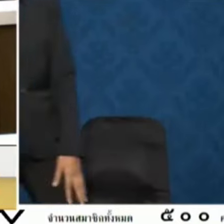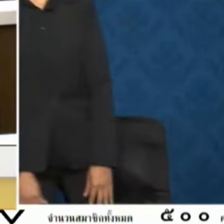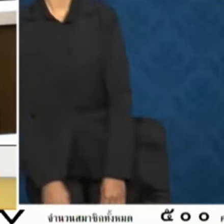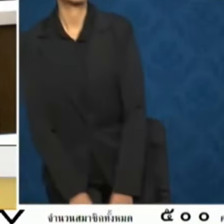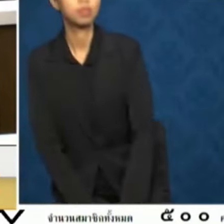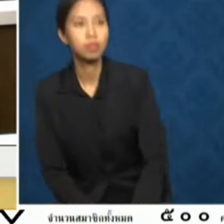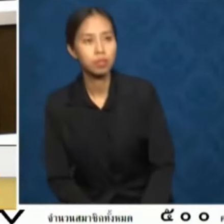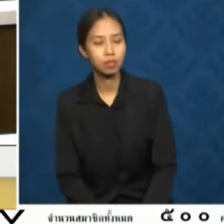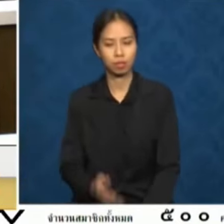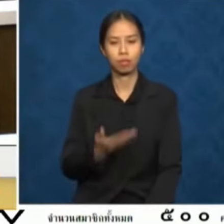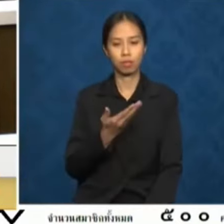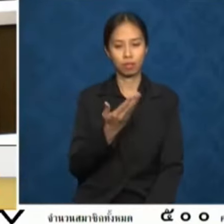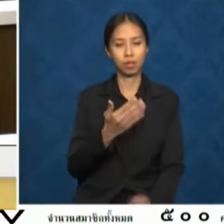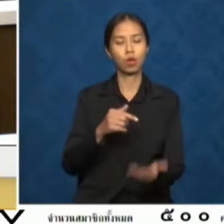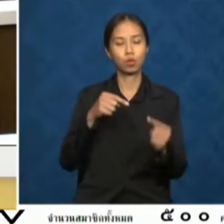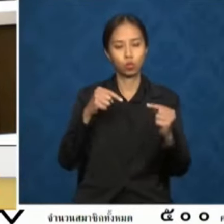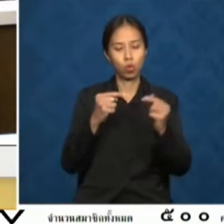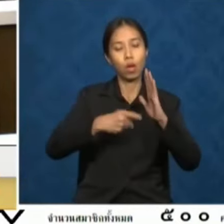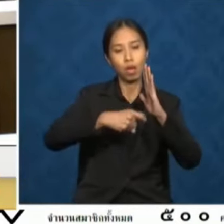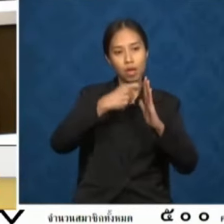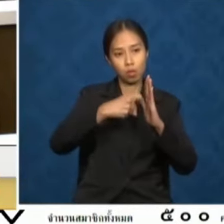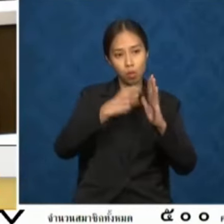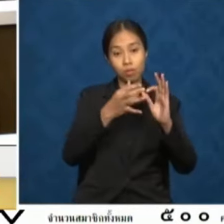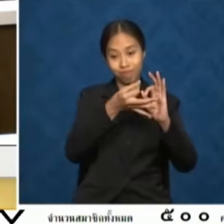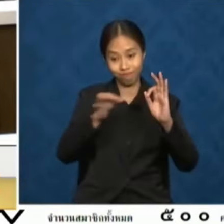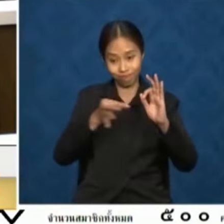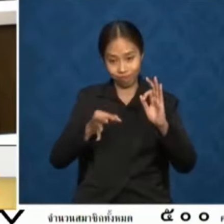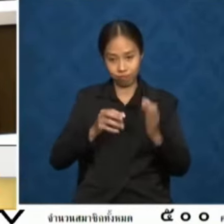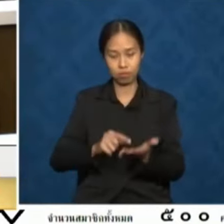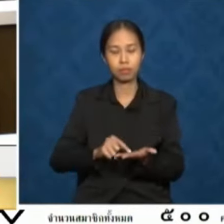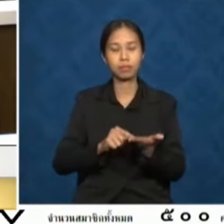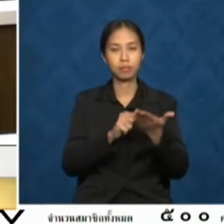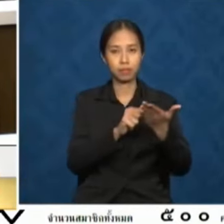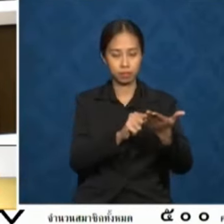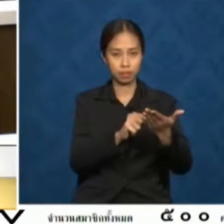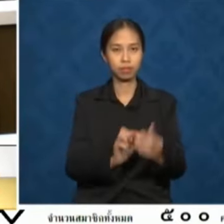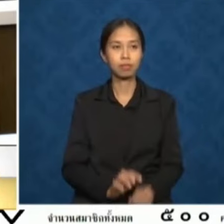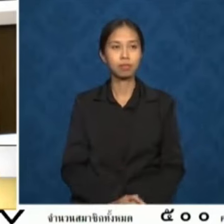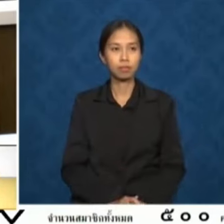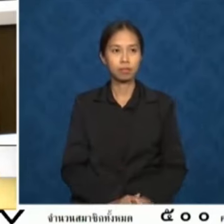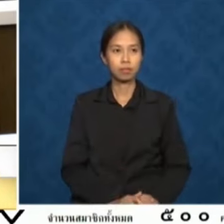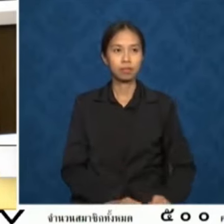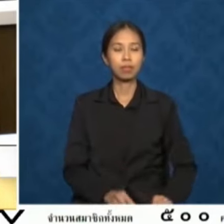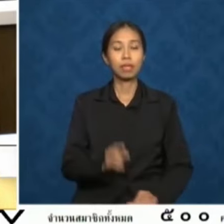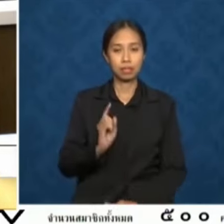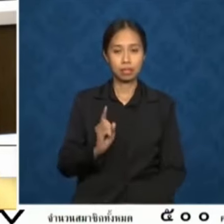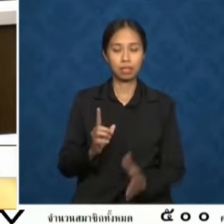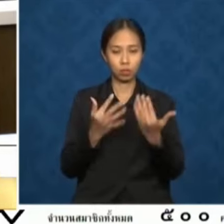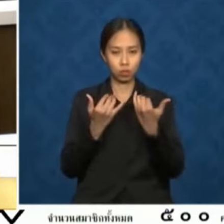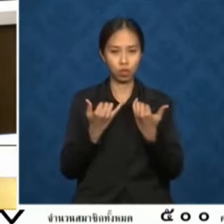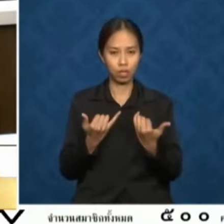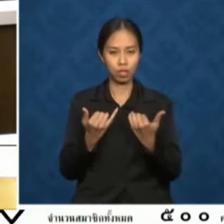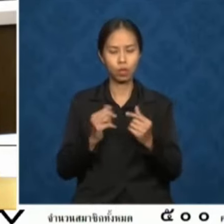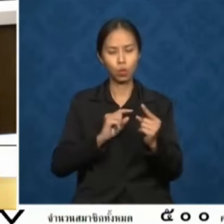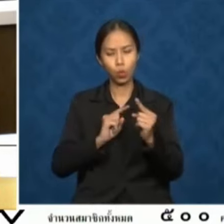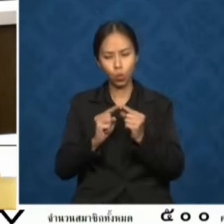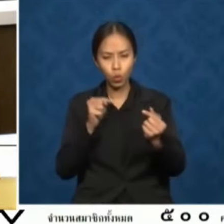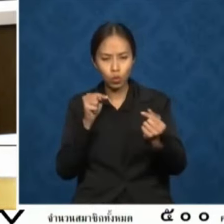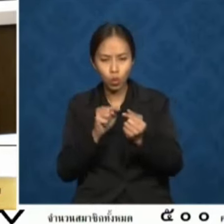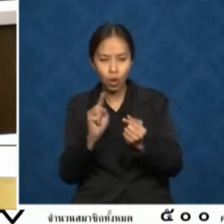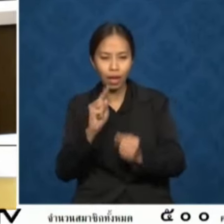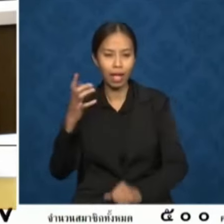นั่นคือหลักการและเหตุผลที่ผมเสนอซึ่งจริงๆแล้วเนี่ยวันนี้เราพูดถึงเรื่องการกระจายอำนา